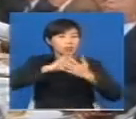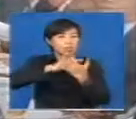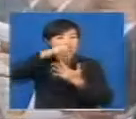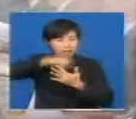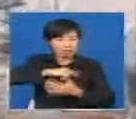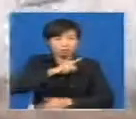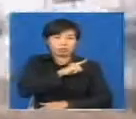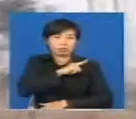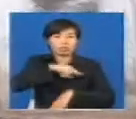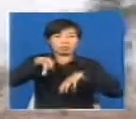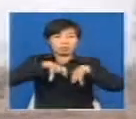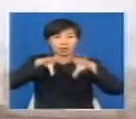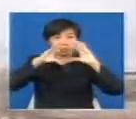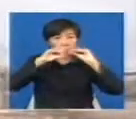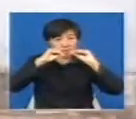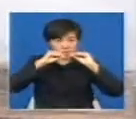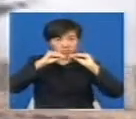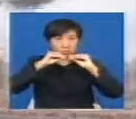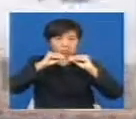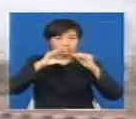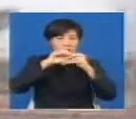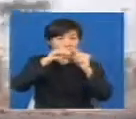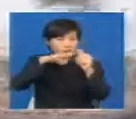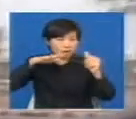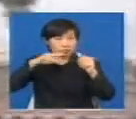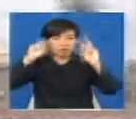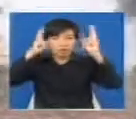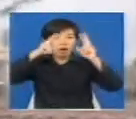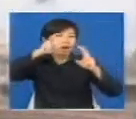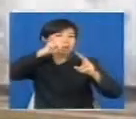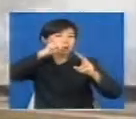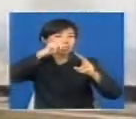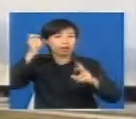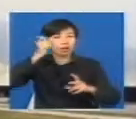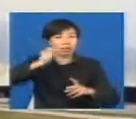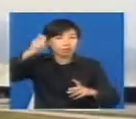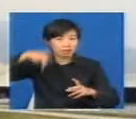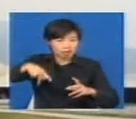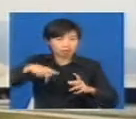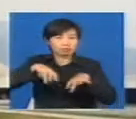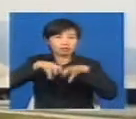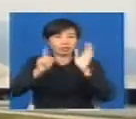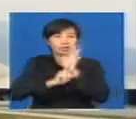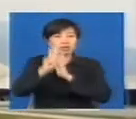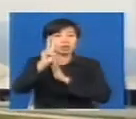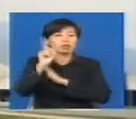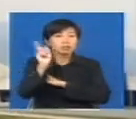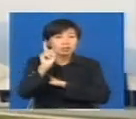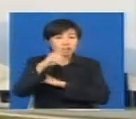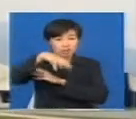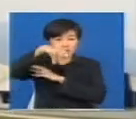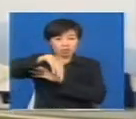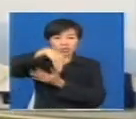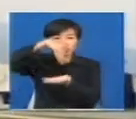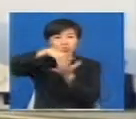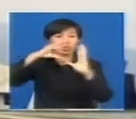เจ้าภาพจัดการประชุมผู้นำด้านน้ำแห่งภูมิภาคเอเชียแปซิฟิกครั้งที่2ณศูนย์ประชุมและแสดงสินค้านานาชาติเ